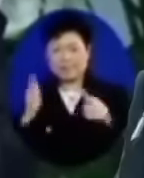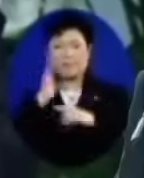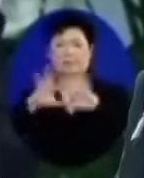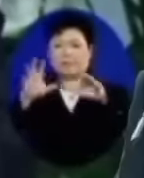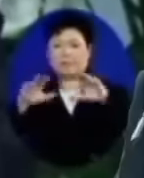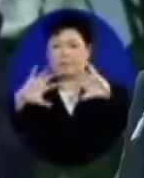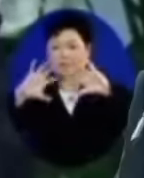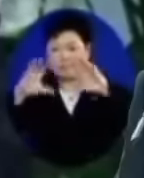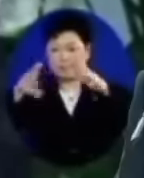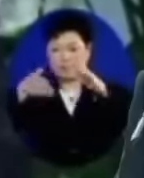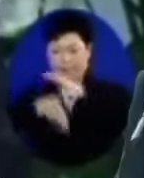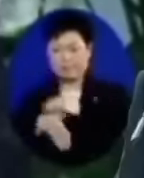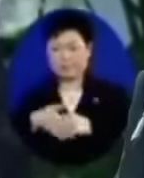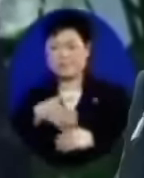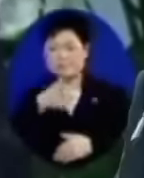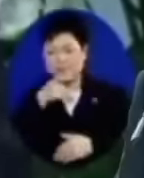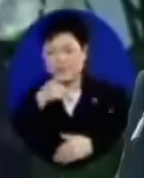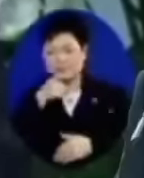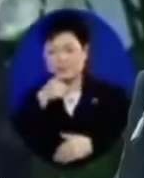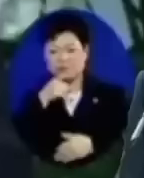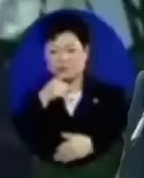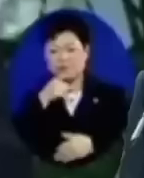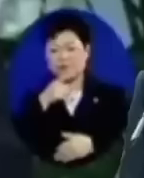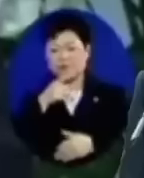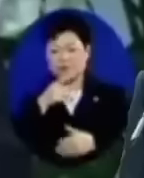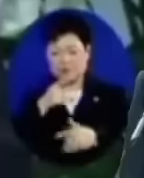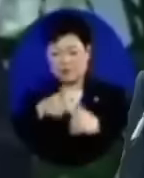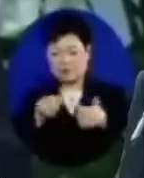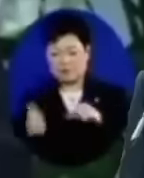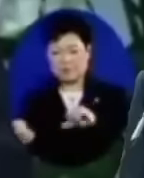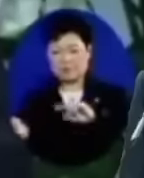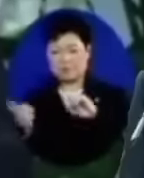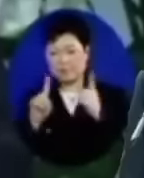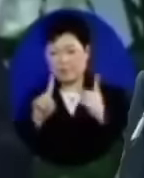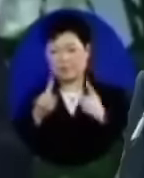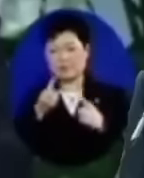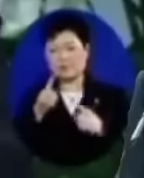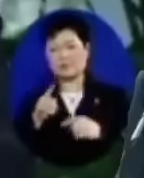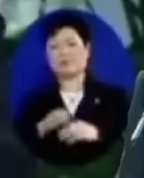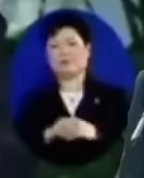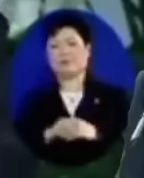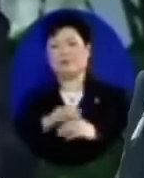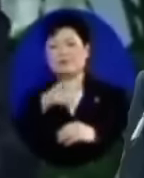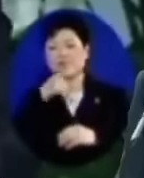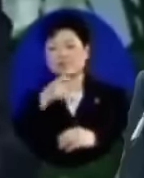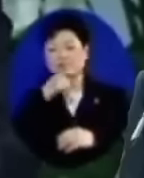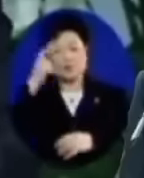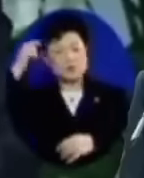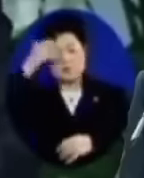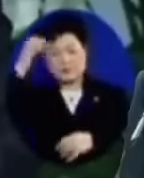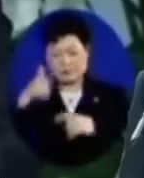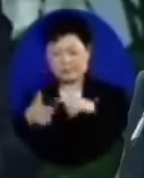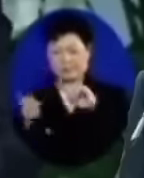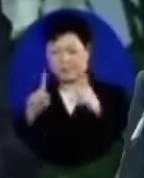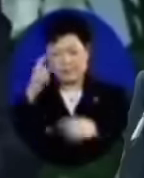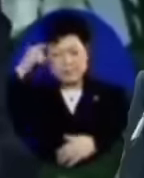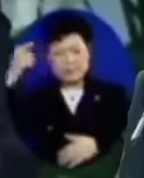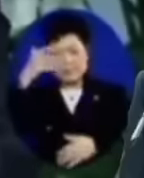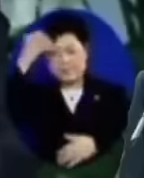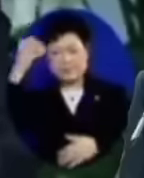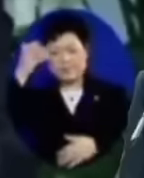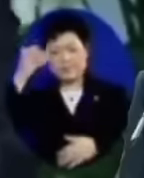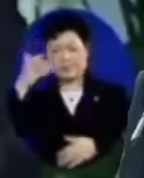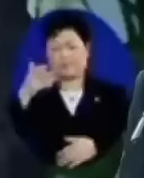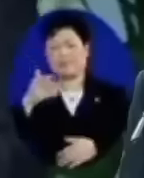없느니라. 물이라는 것은 예수님이 죽었다가 부활하신 것을 믿는 것이 물이요 성령은 예수님의 부활의 영이 성령인